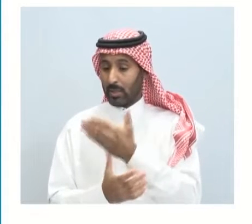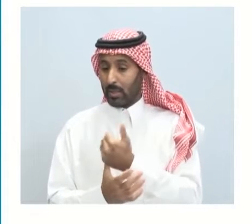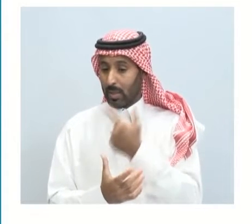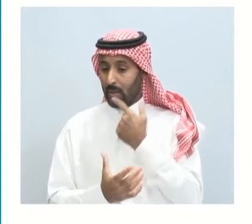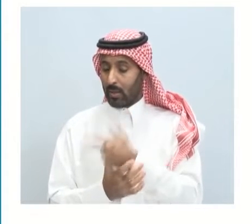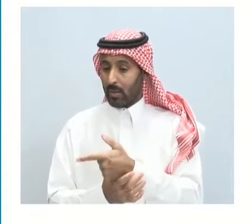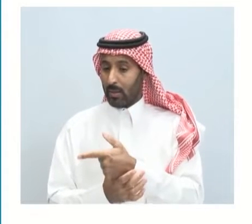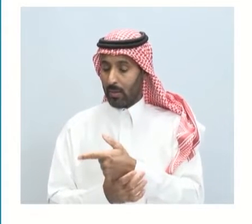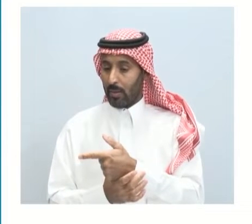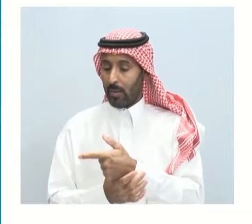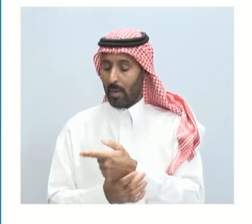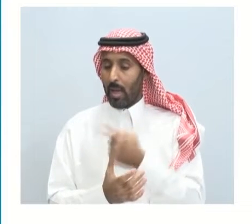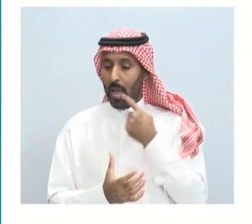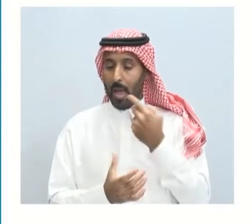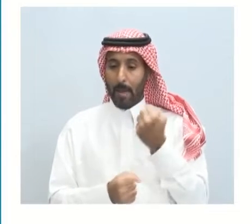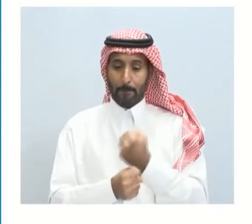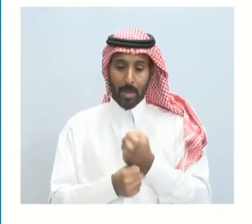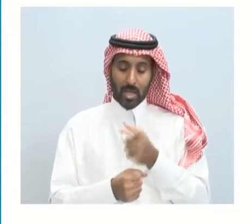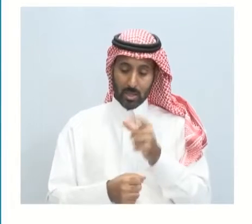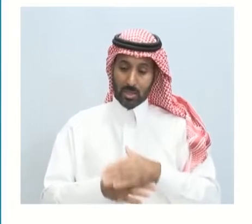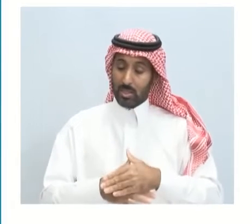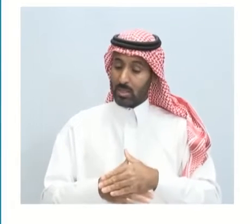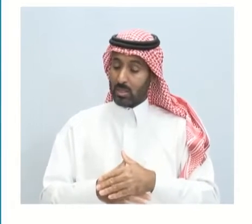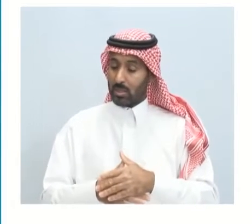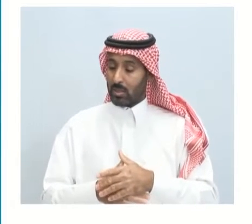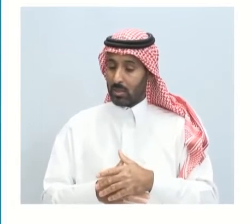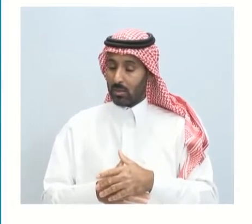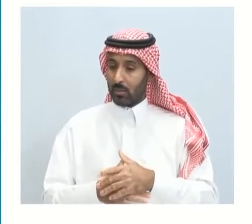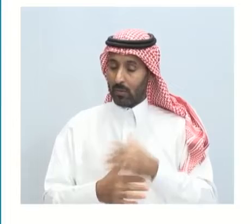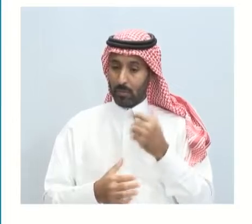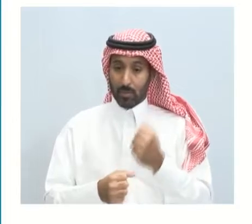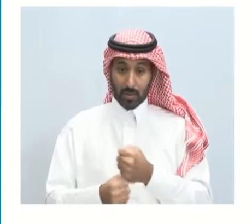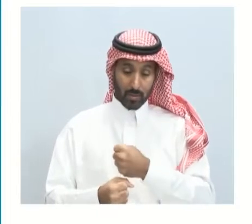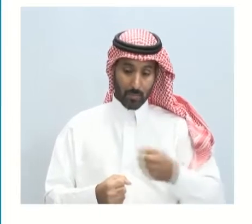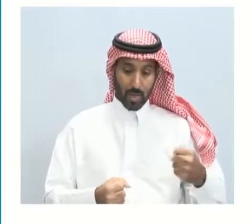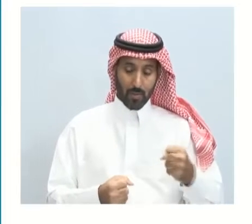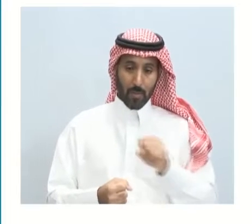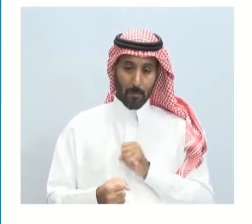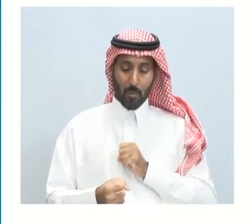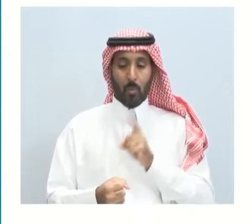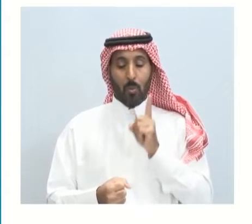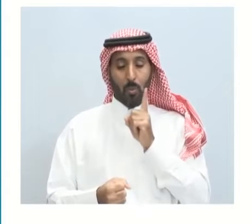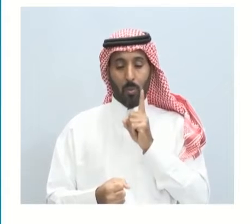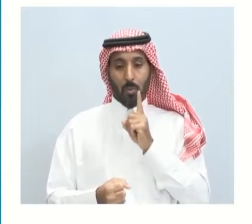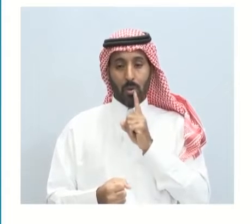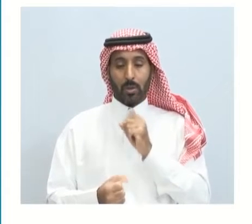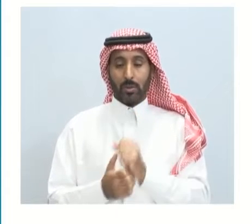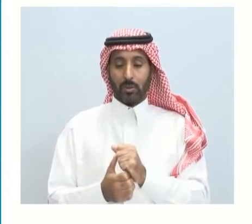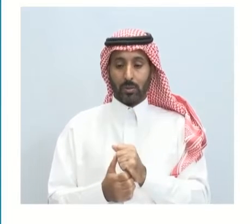متجر والدي ببكتيريا القولون وقد تماثل